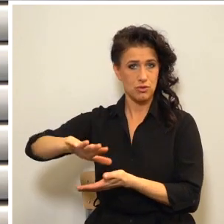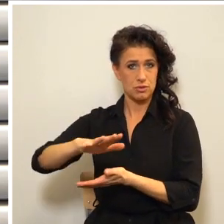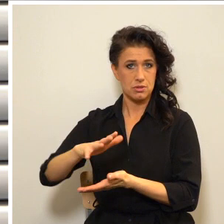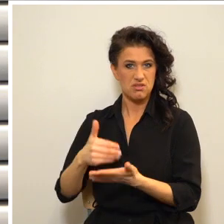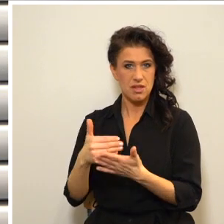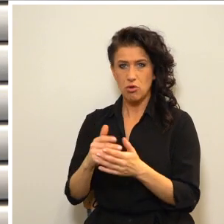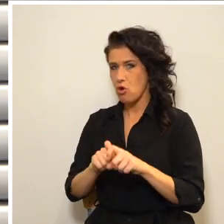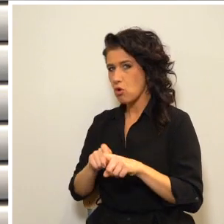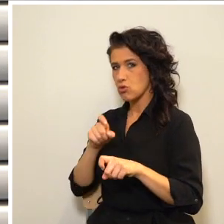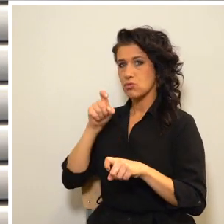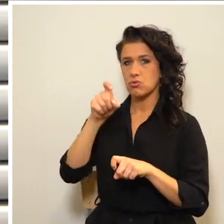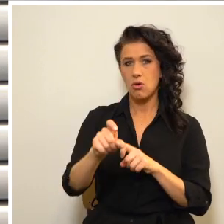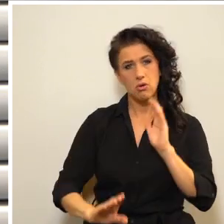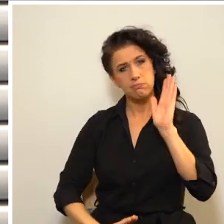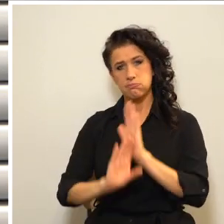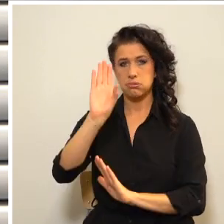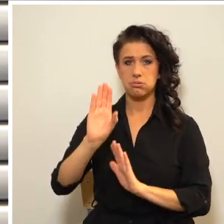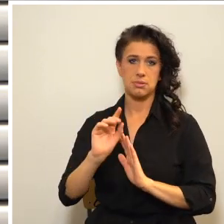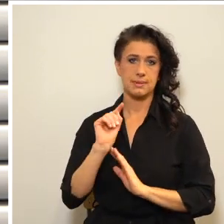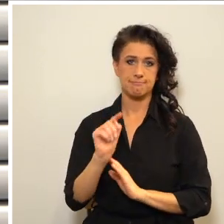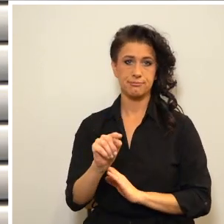także także te